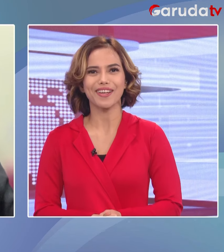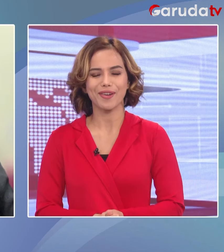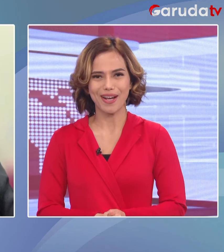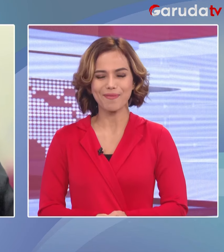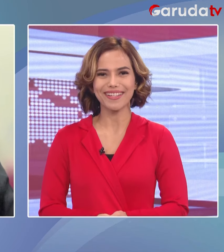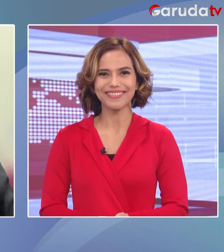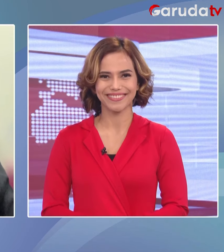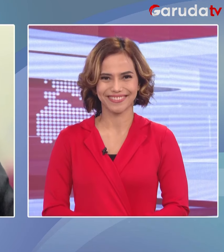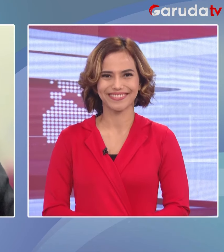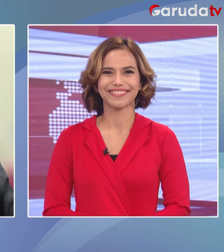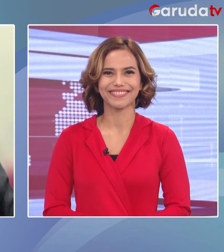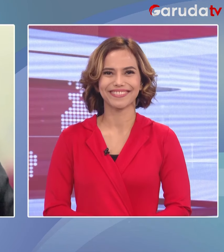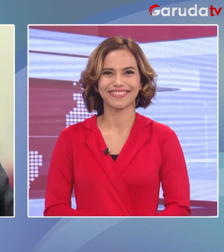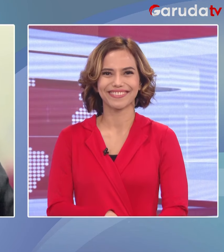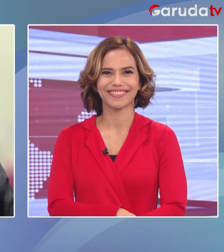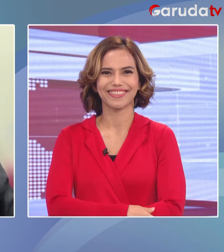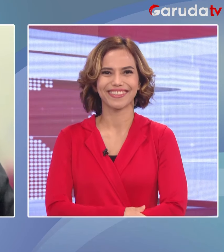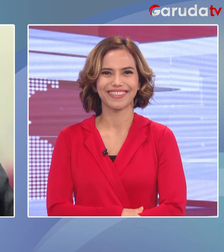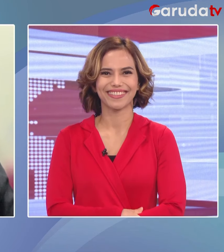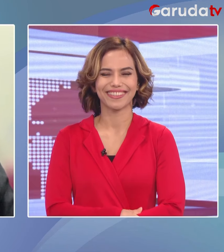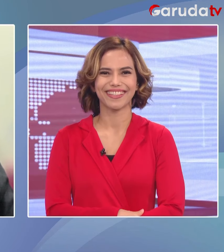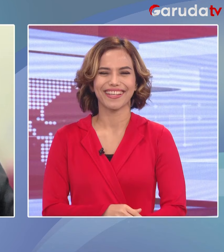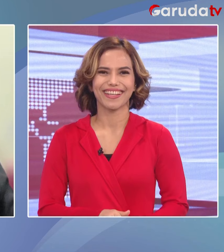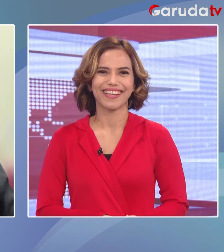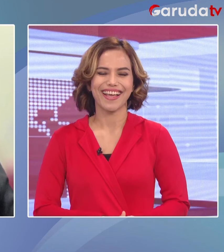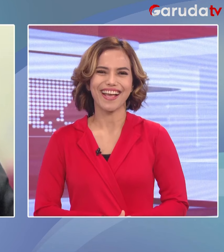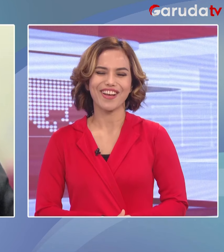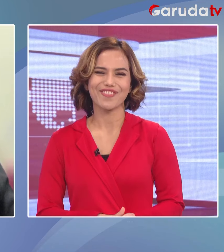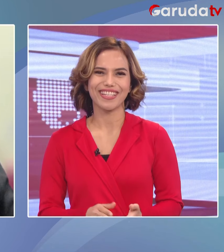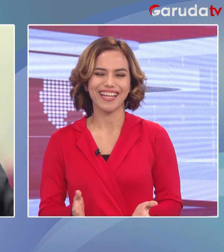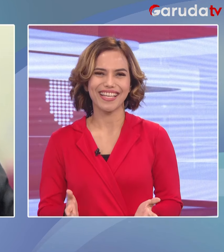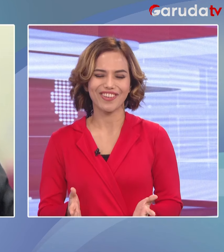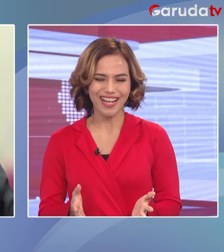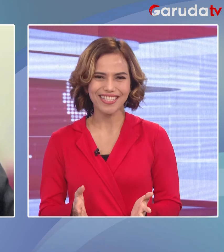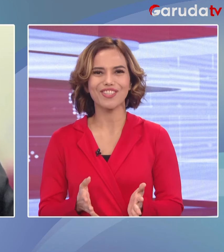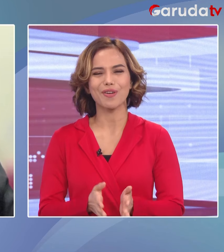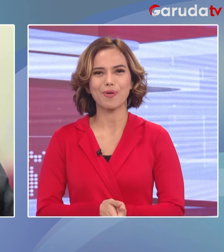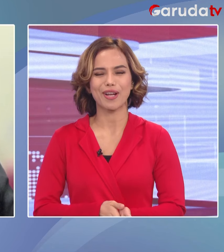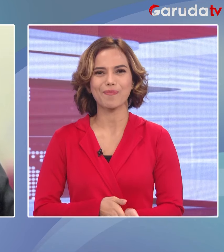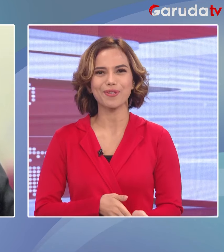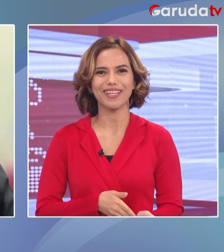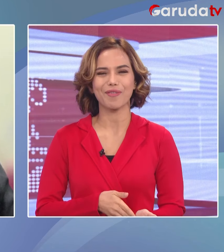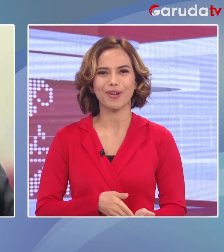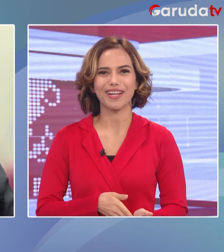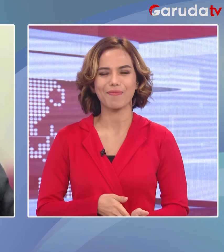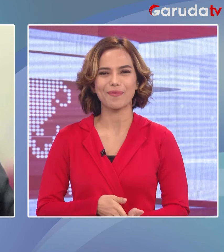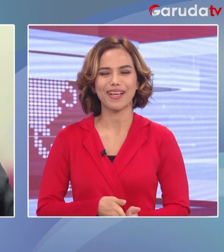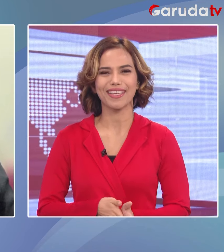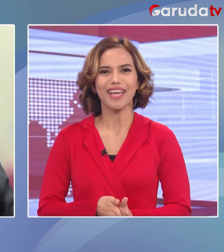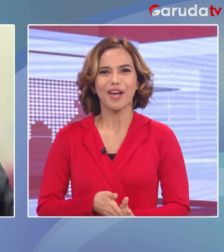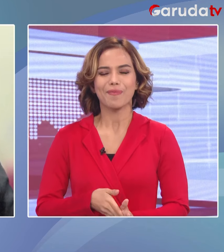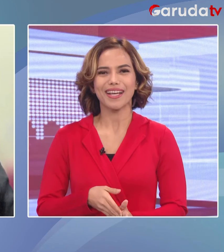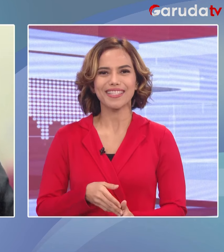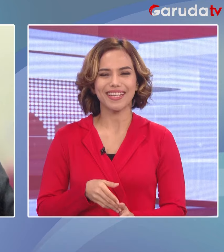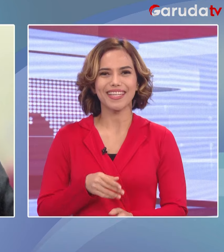Esther. Apa kabar? Halo, pagi. Baik, Mbak. Alhamdulillah. Alhamdulillah. Terima kasih sudah mau bergabung di Laporan 8